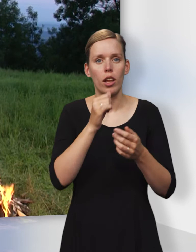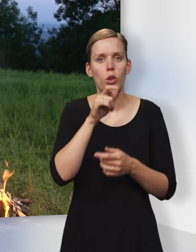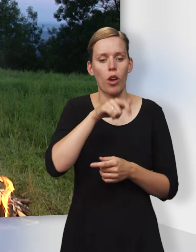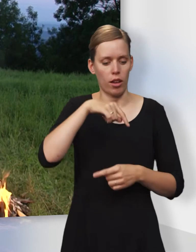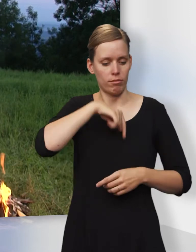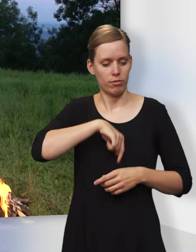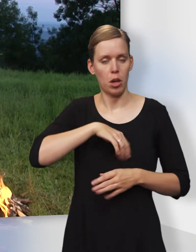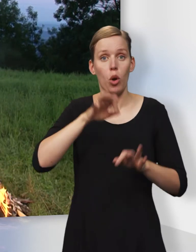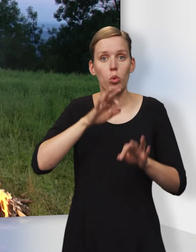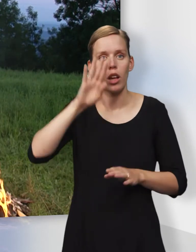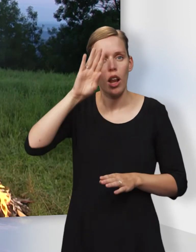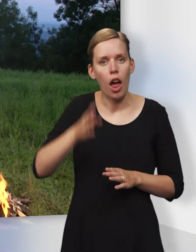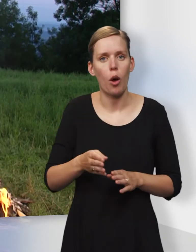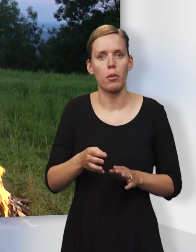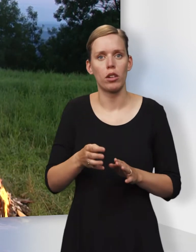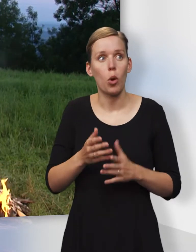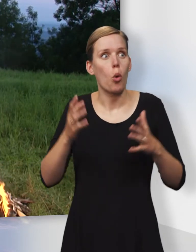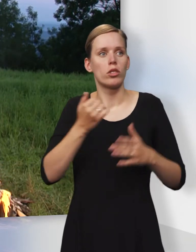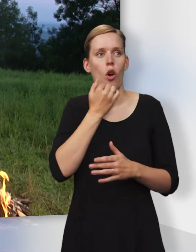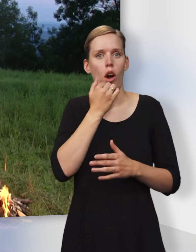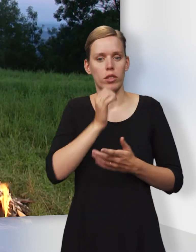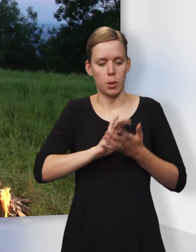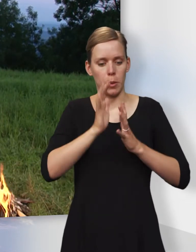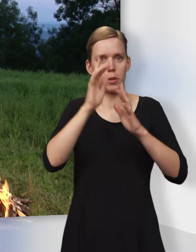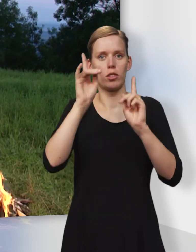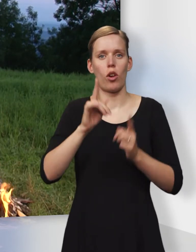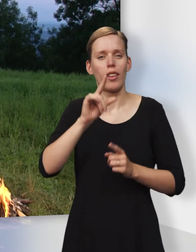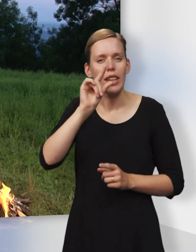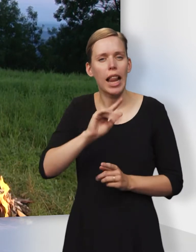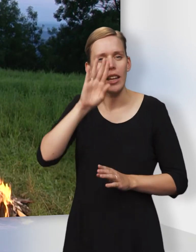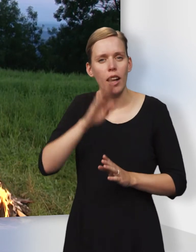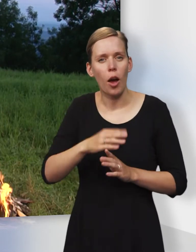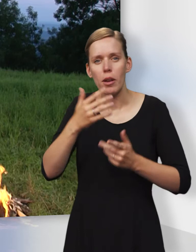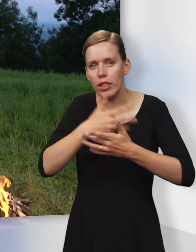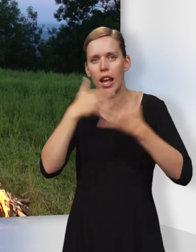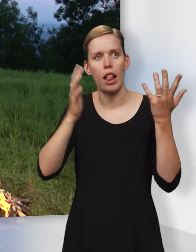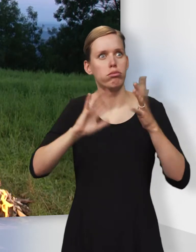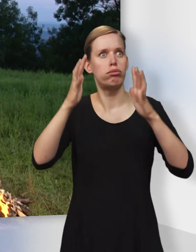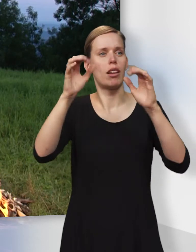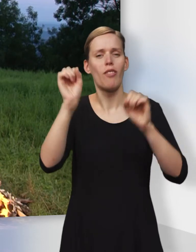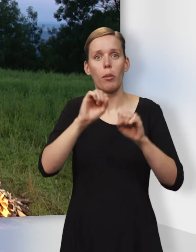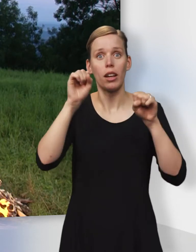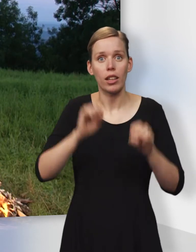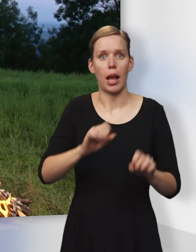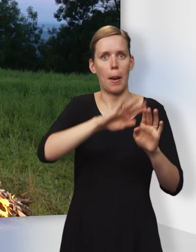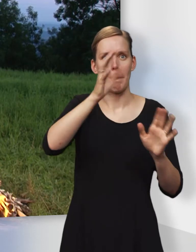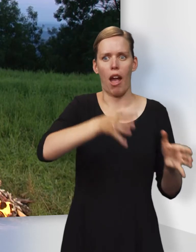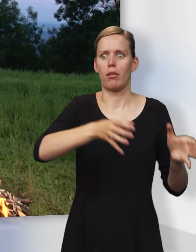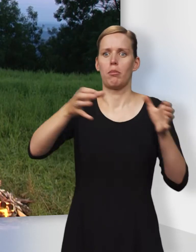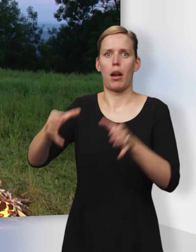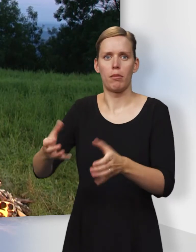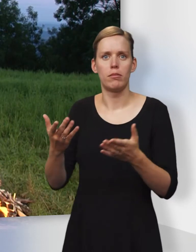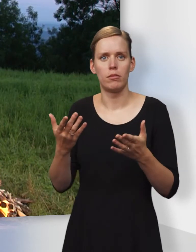an großer Hoffnung ist. Es soll wieder hell strahlen, ihr kleiner Glaube, mit dem sie doch Berge versetzen können, mitten in der Nacht.